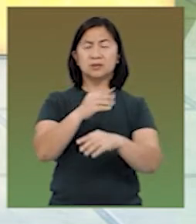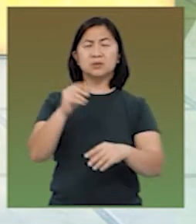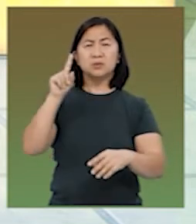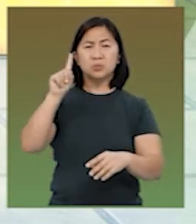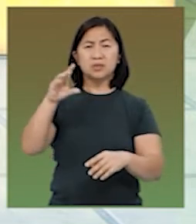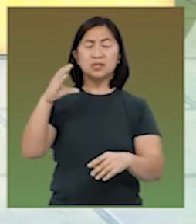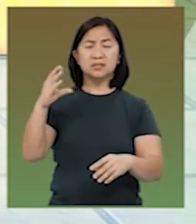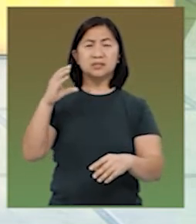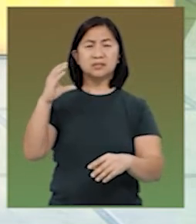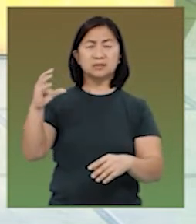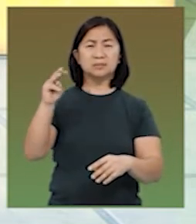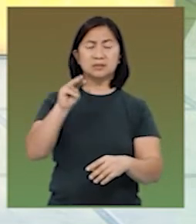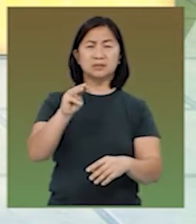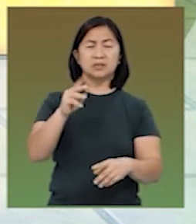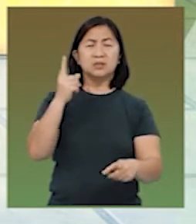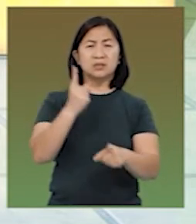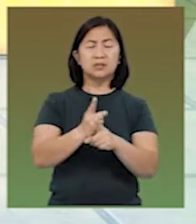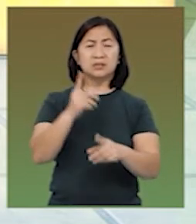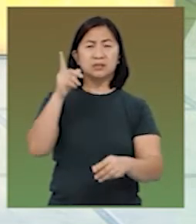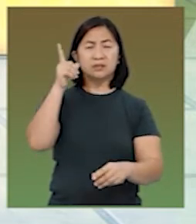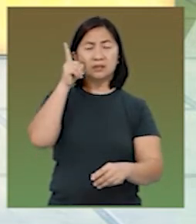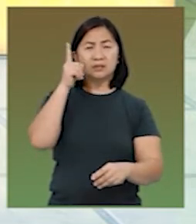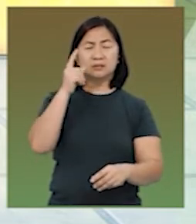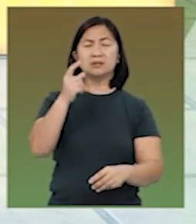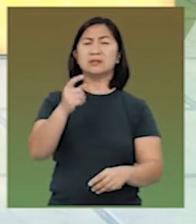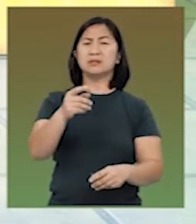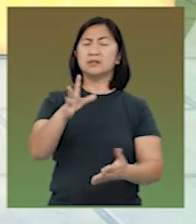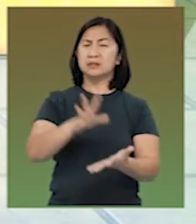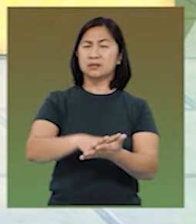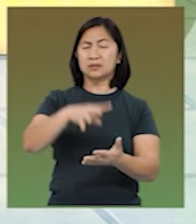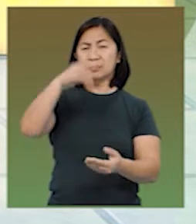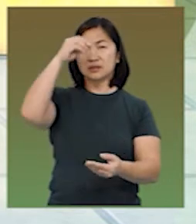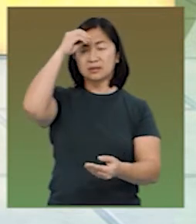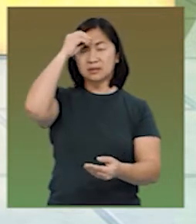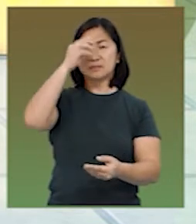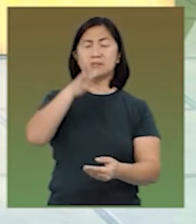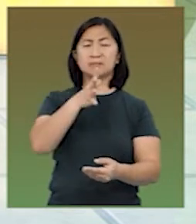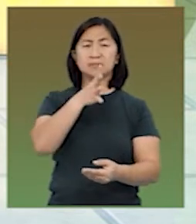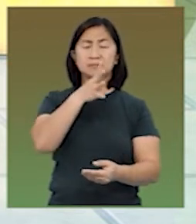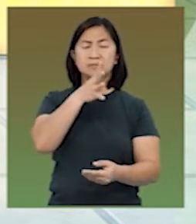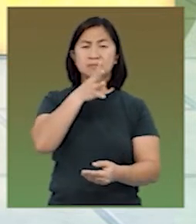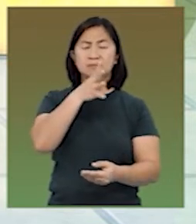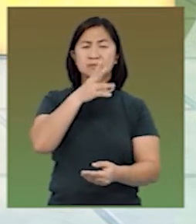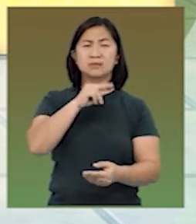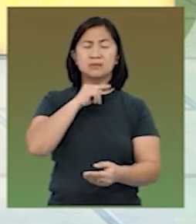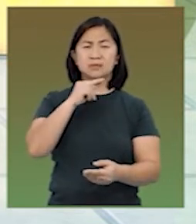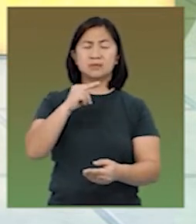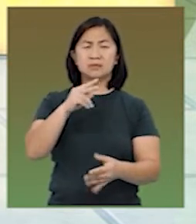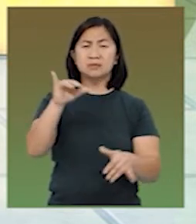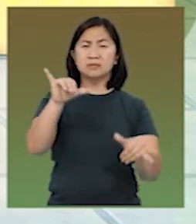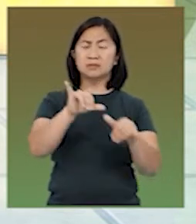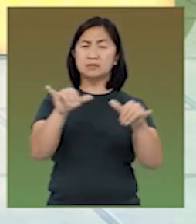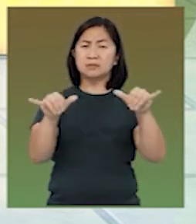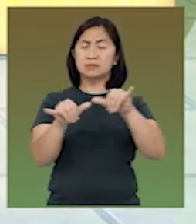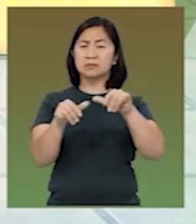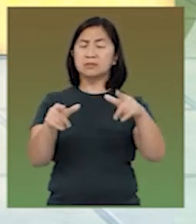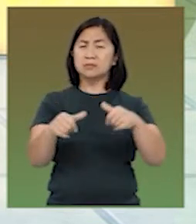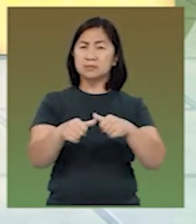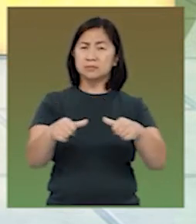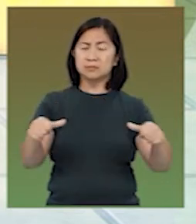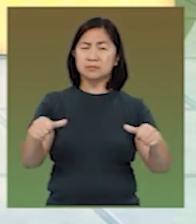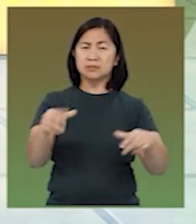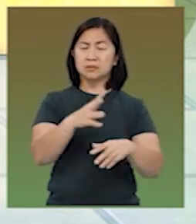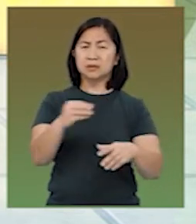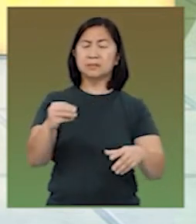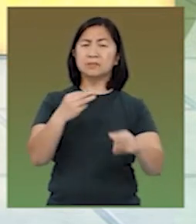at 100 centimeters. Tama ka, Lina. Natutunan ko rin po, inay, na hindi lamang measuring